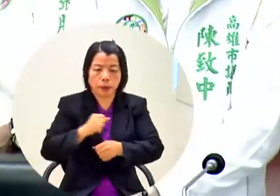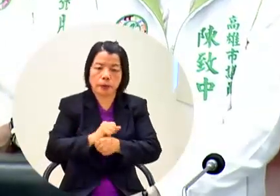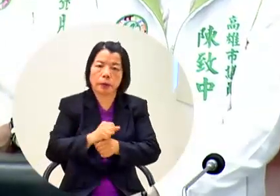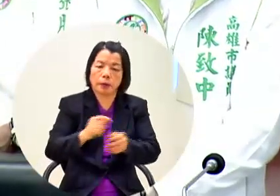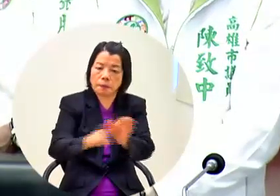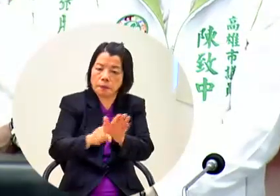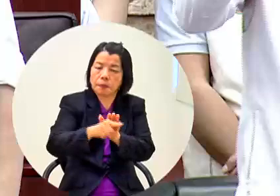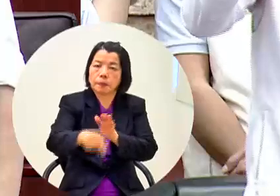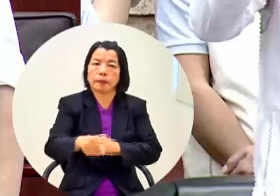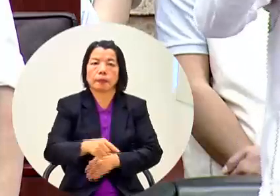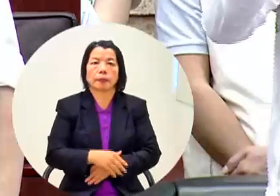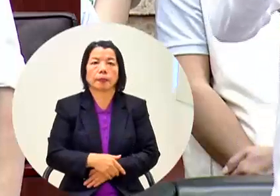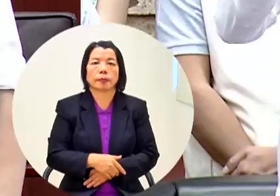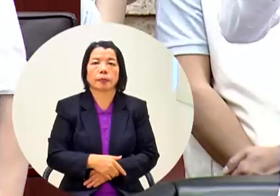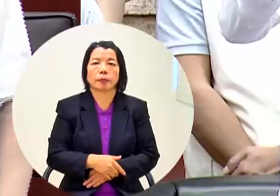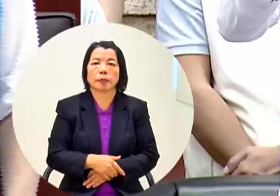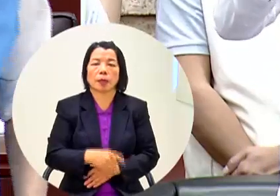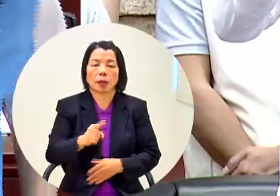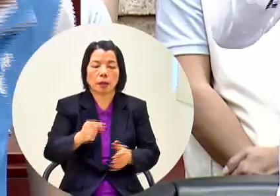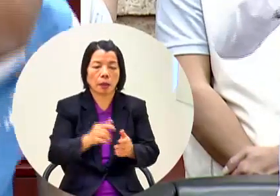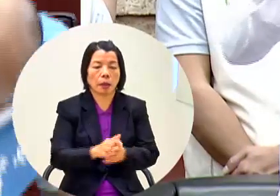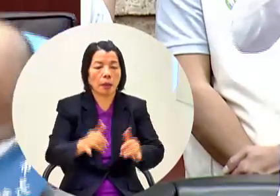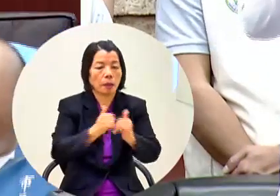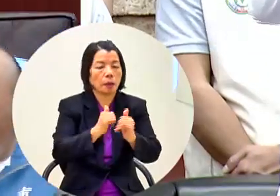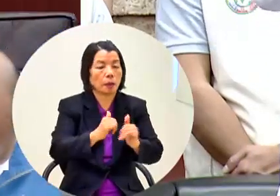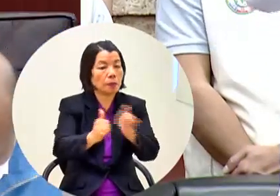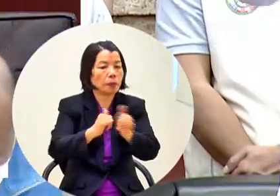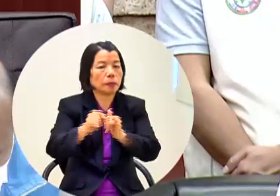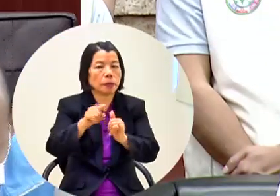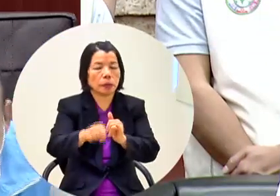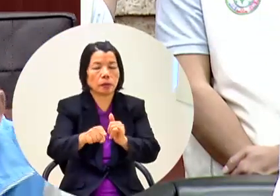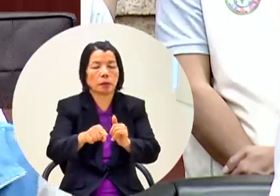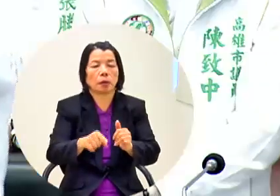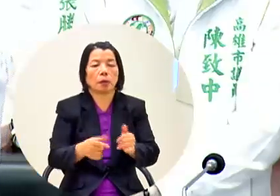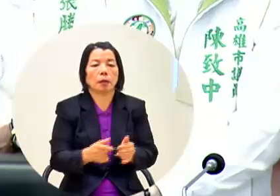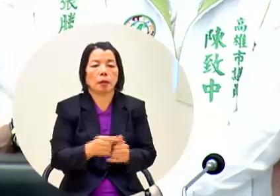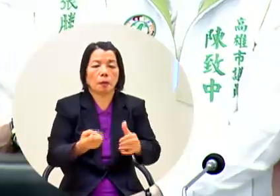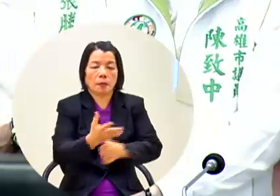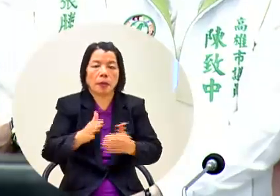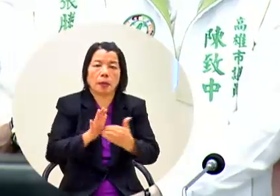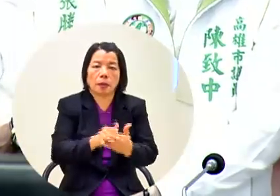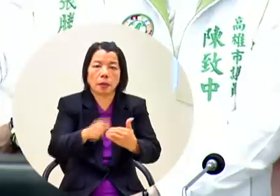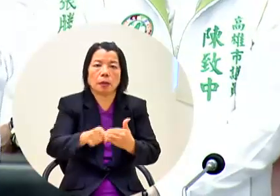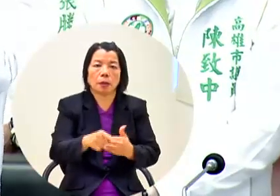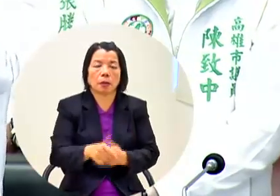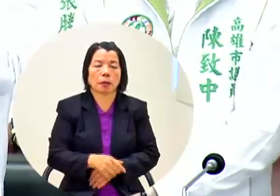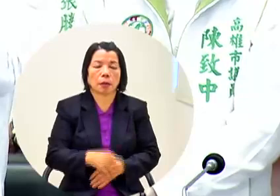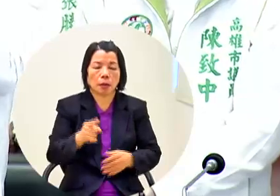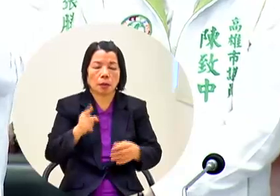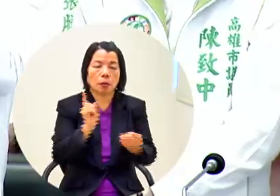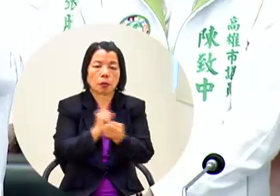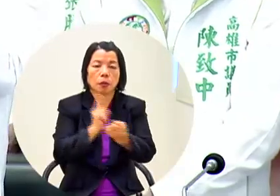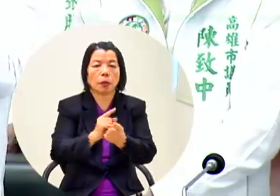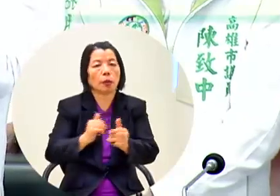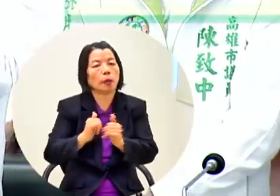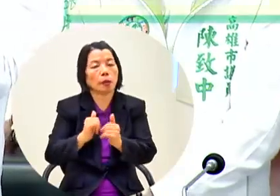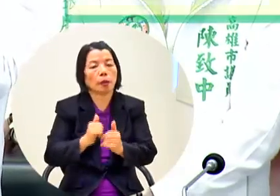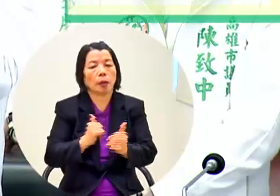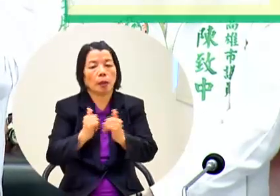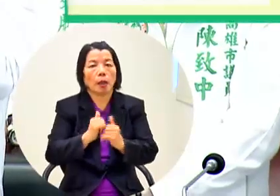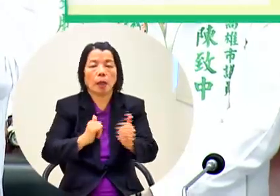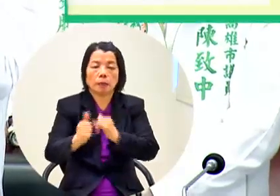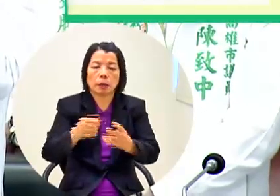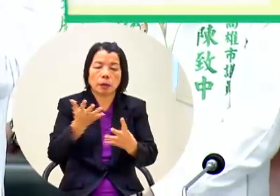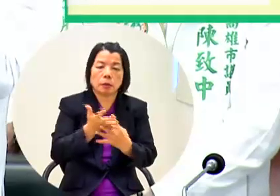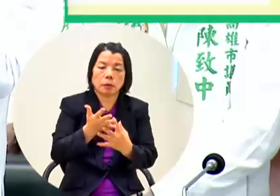你的民间防疫人员，来，你再去说谎没关系。来，你的民间防所谓的防疫人员，他的七大